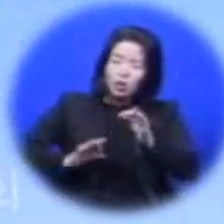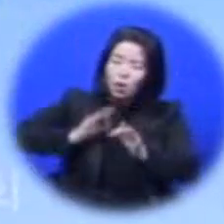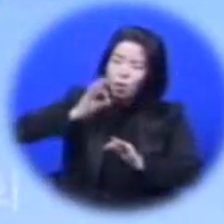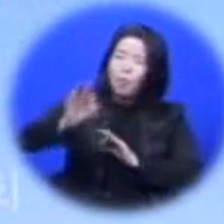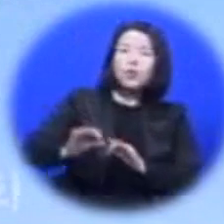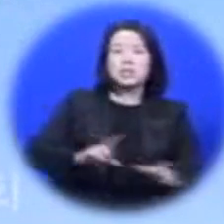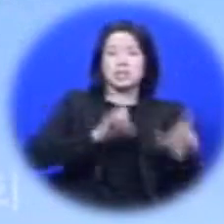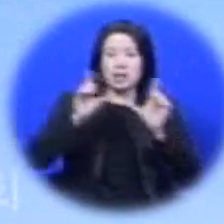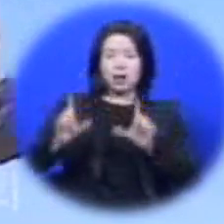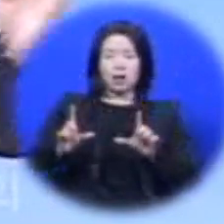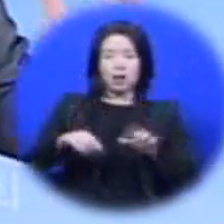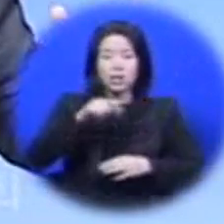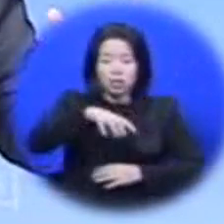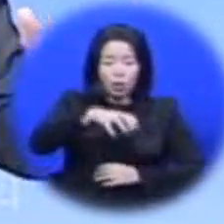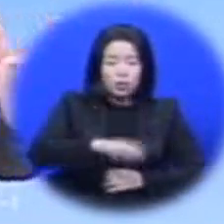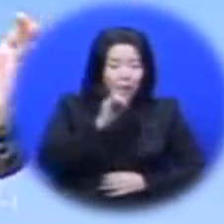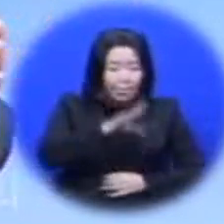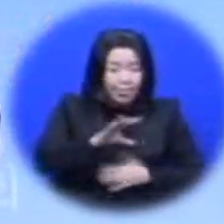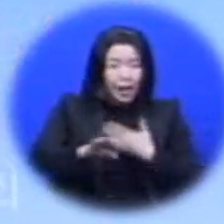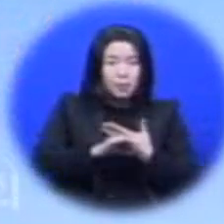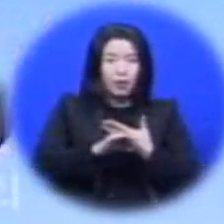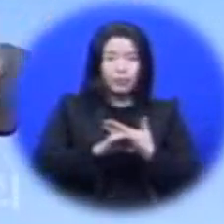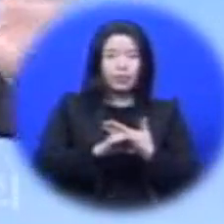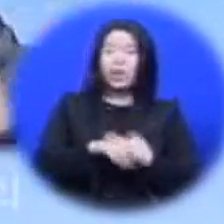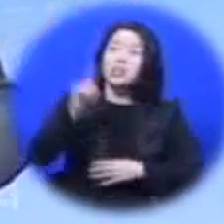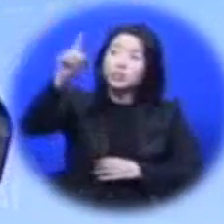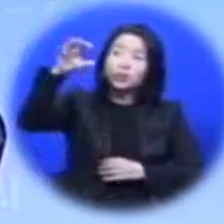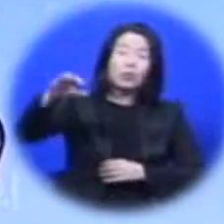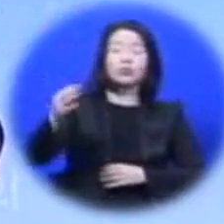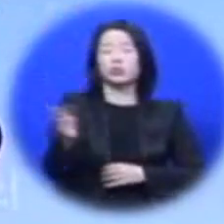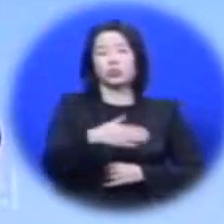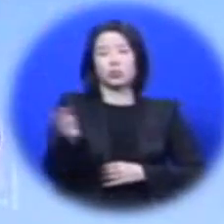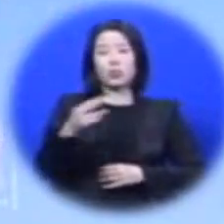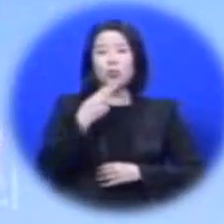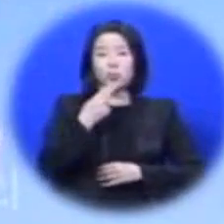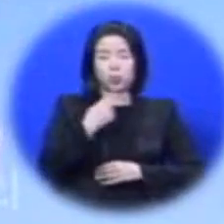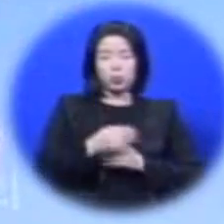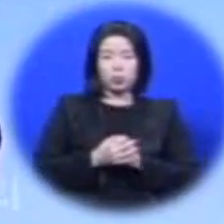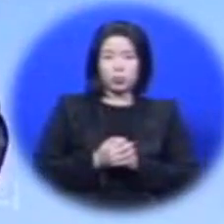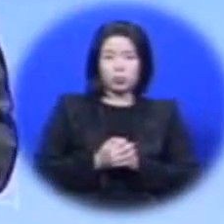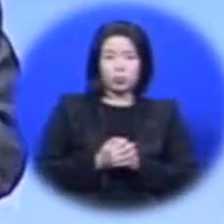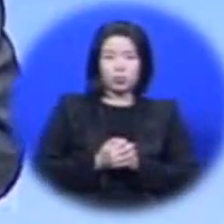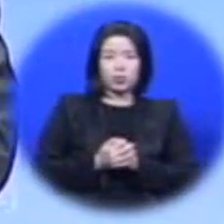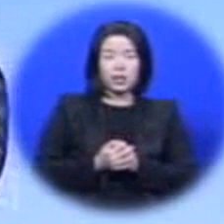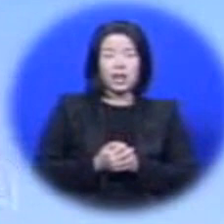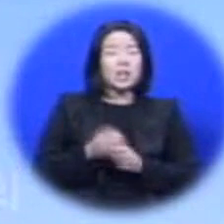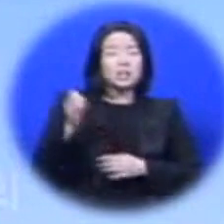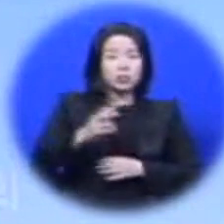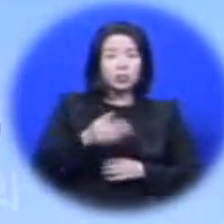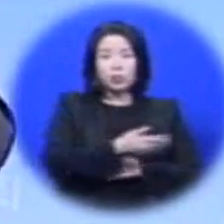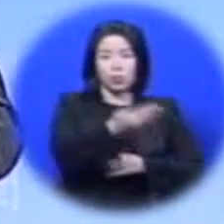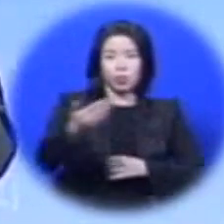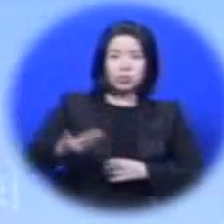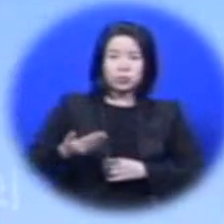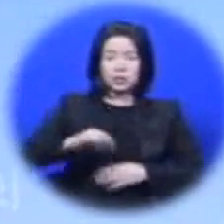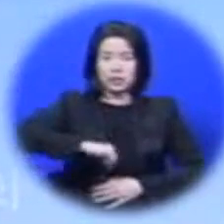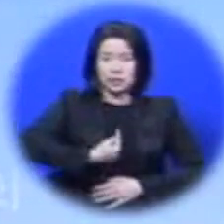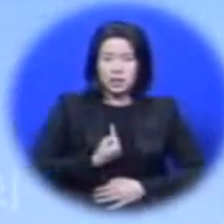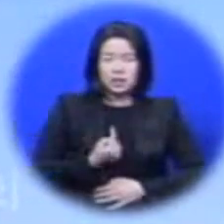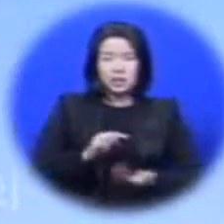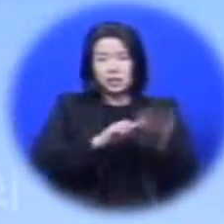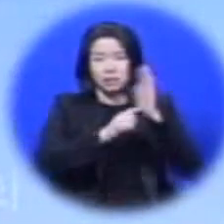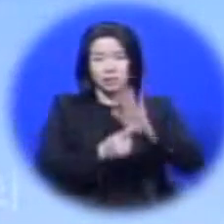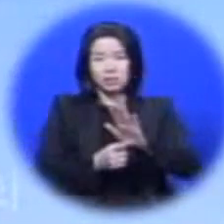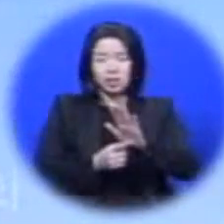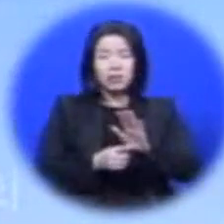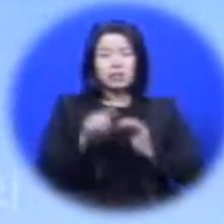겁니다. 여기서 안 되면 천국도 없다는 뜻이에요. 그리고 여러분이 여러분 자신을